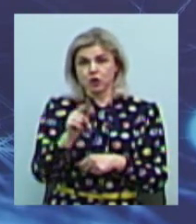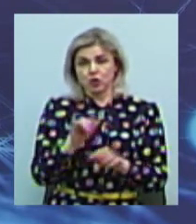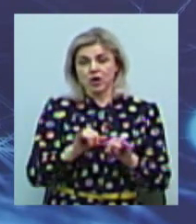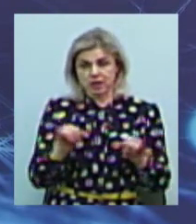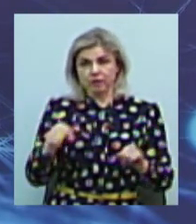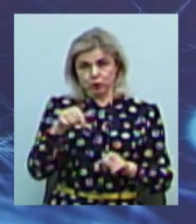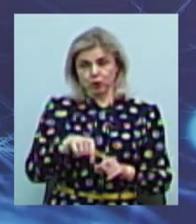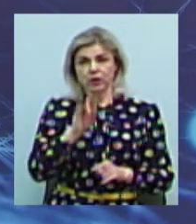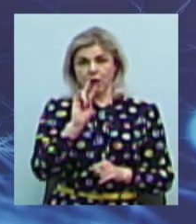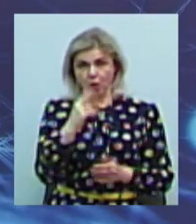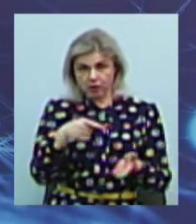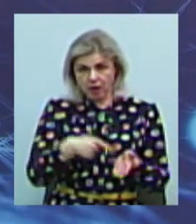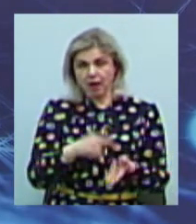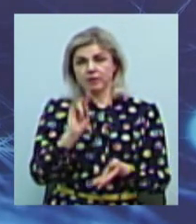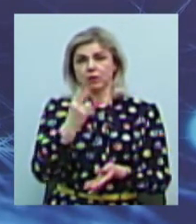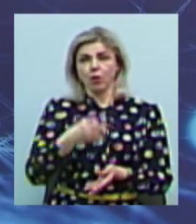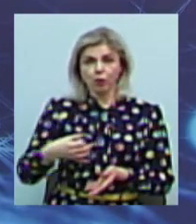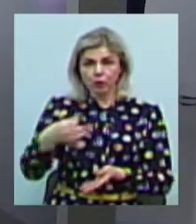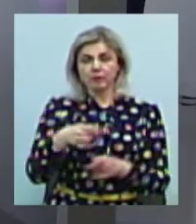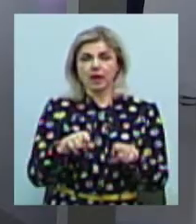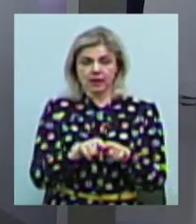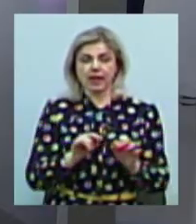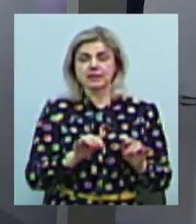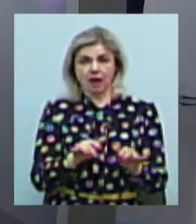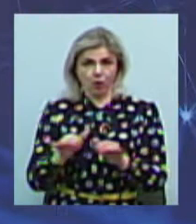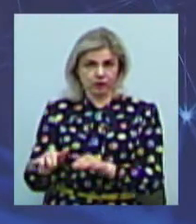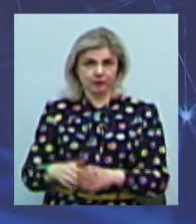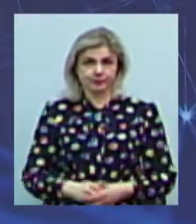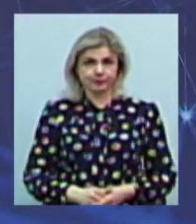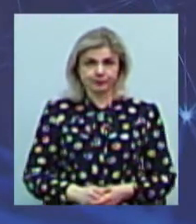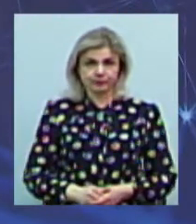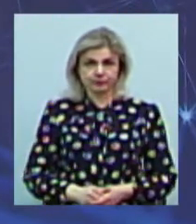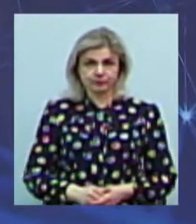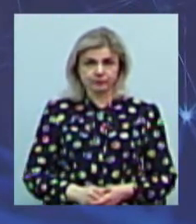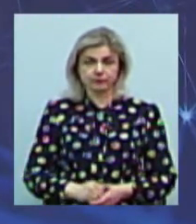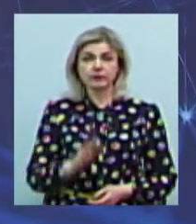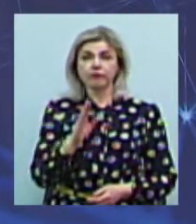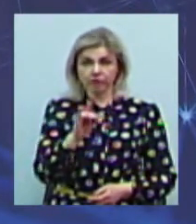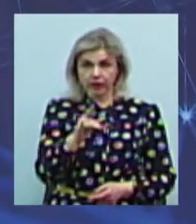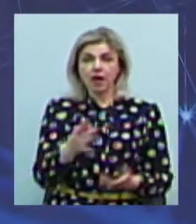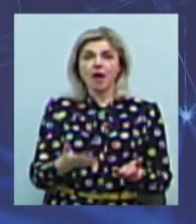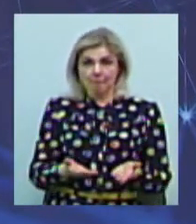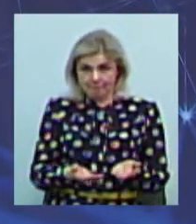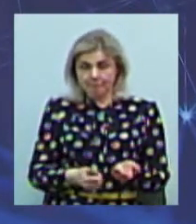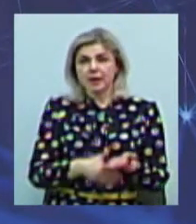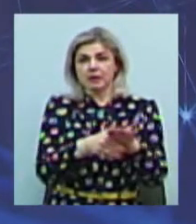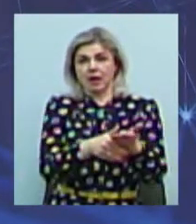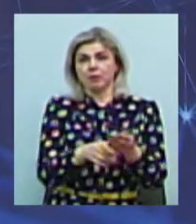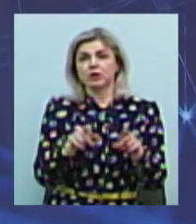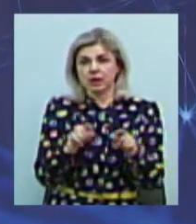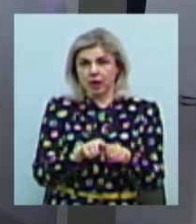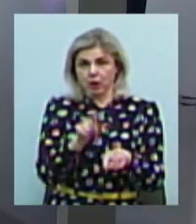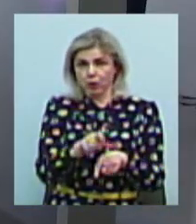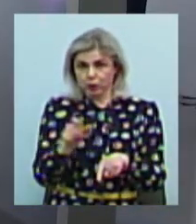області, ну, такі заходи. І ви підтримуєте саме таких